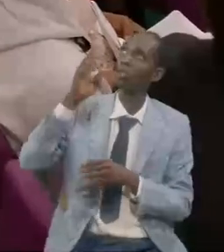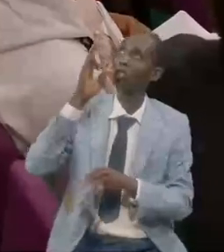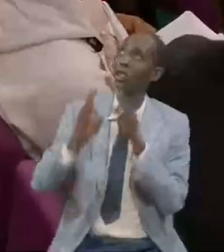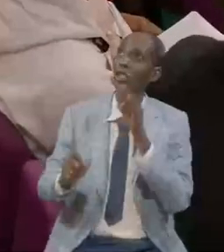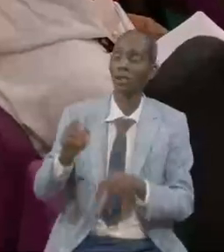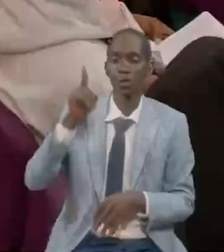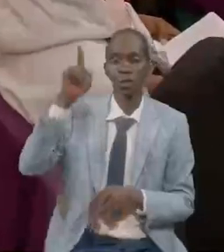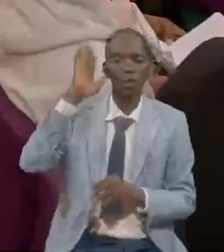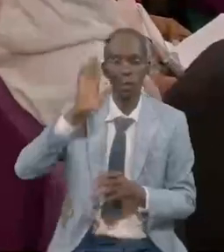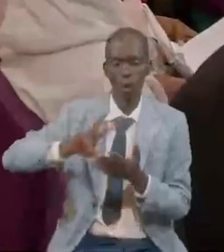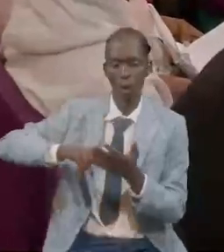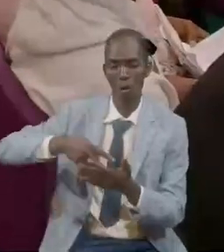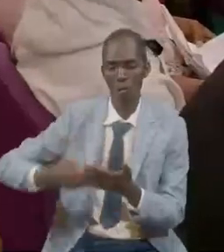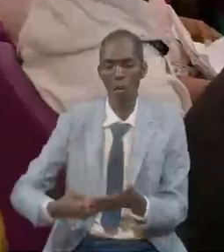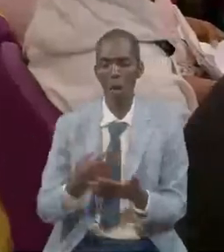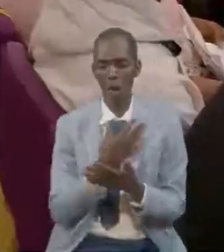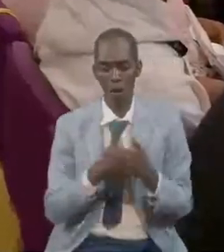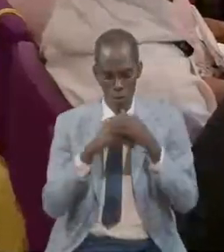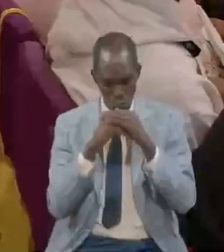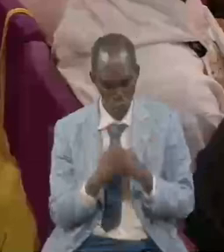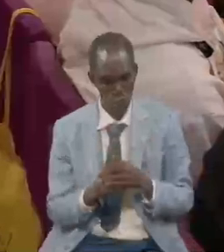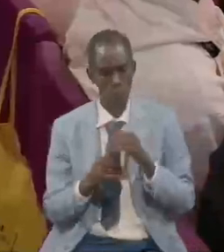m'adores. Le verset 10 c'est dit.